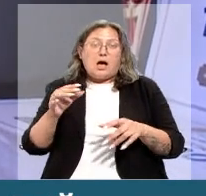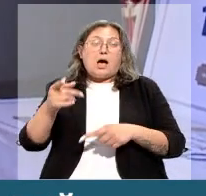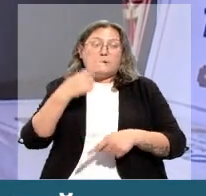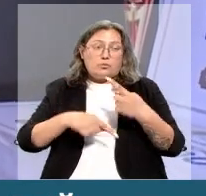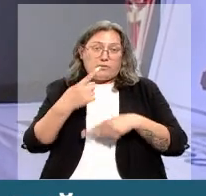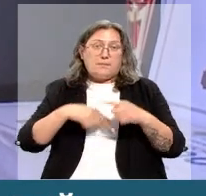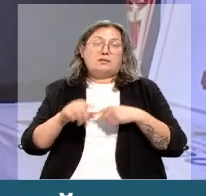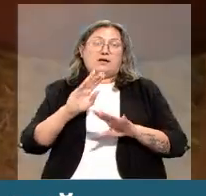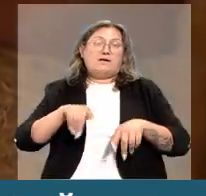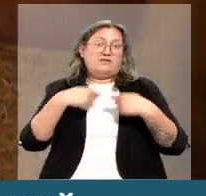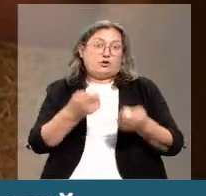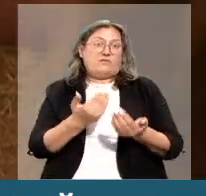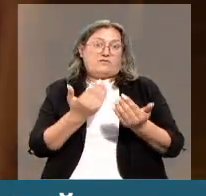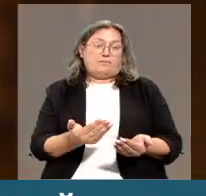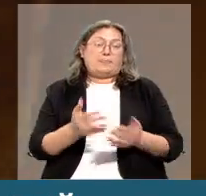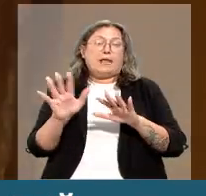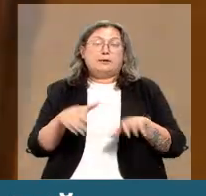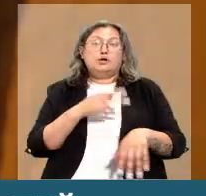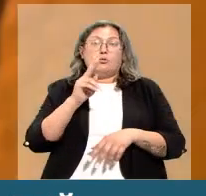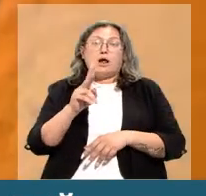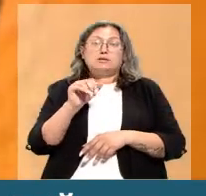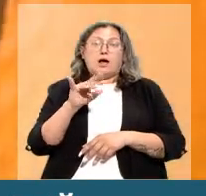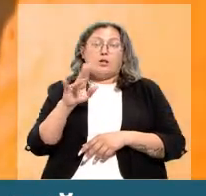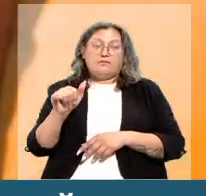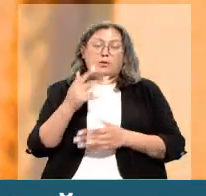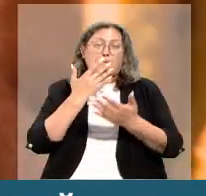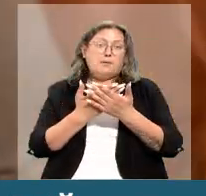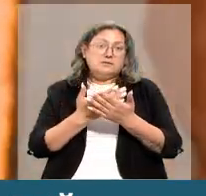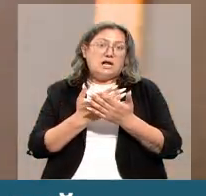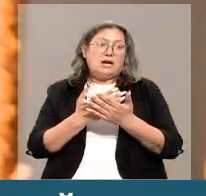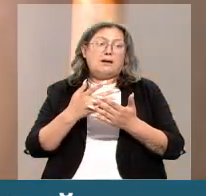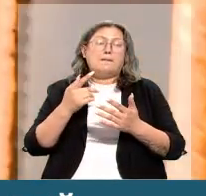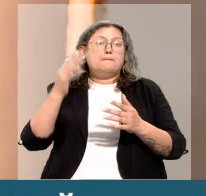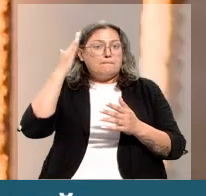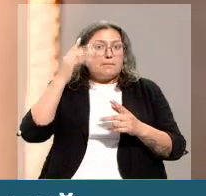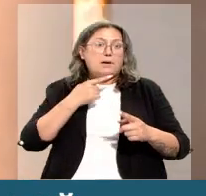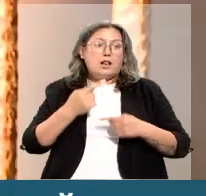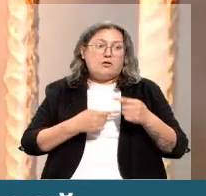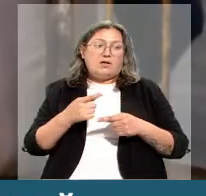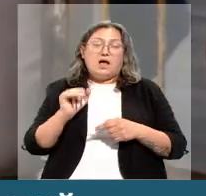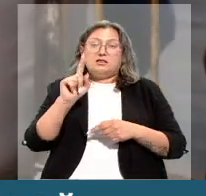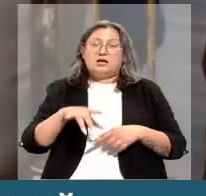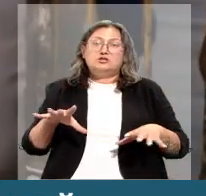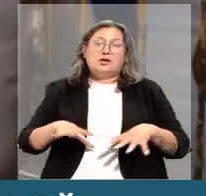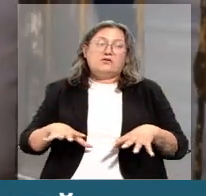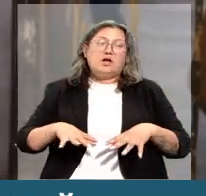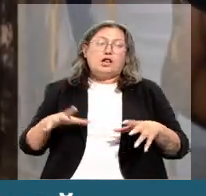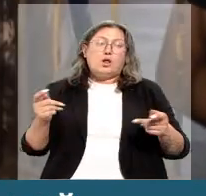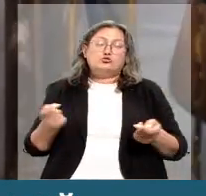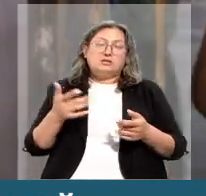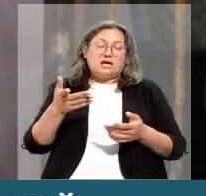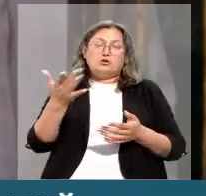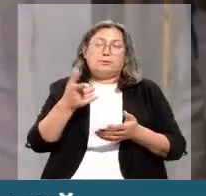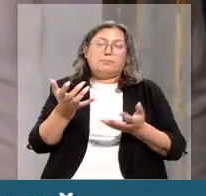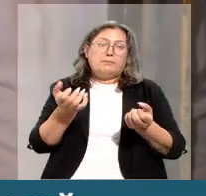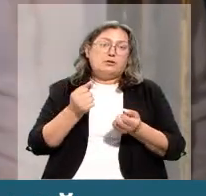потом вернем вам. После Кумару Аксакалову продемонстрировали племенное поголовье, а также скаковых лошадей,